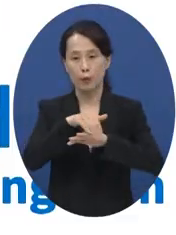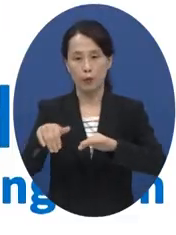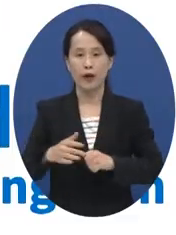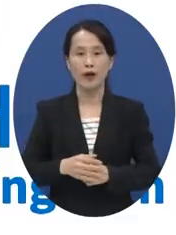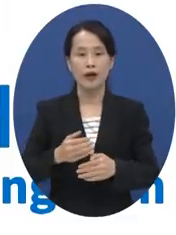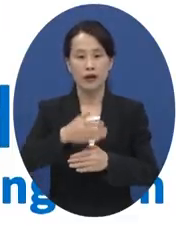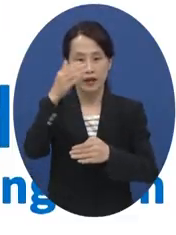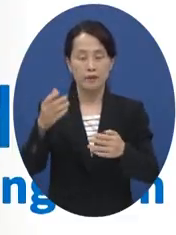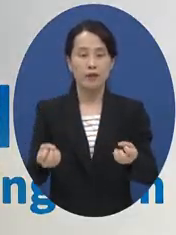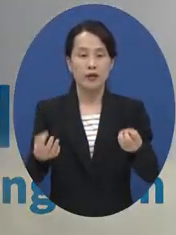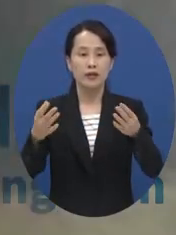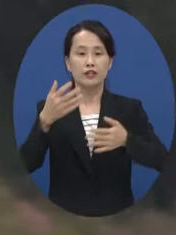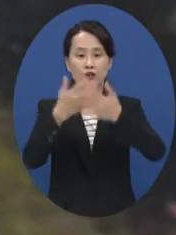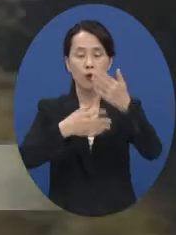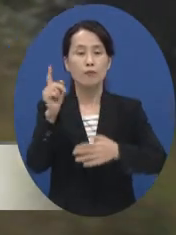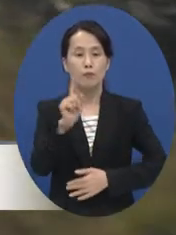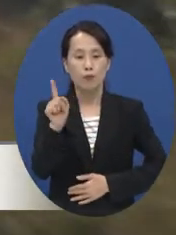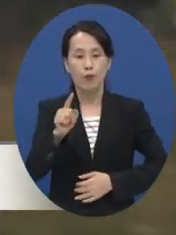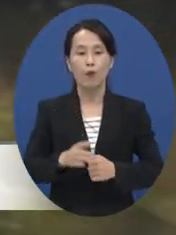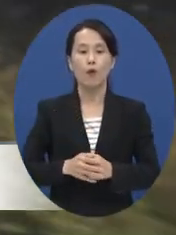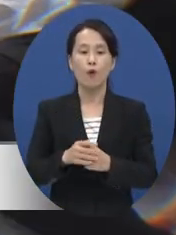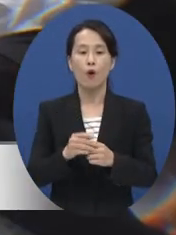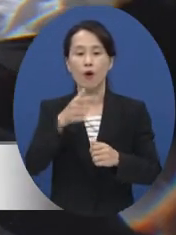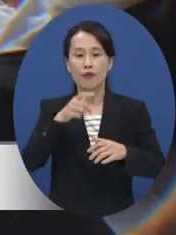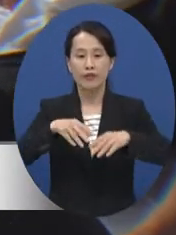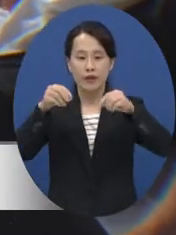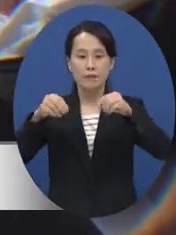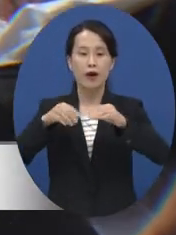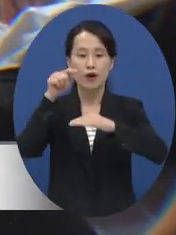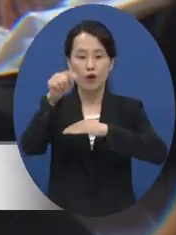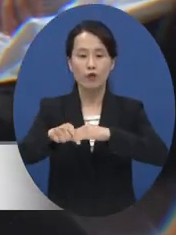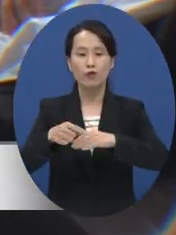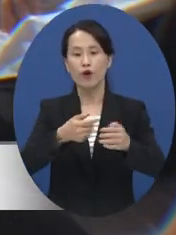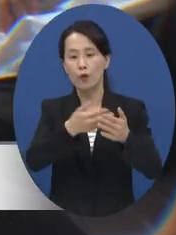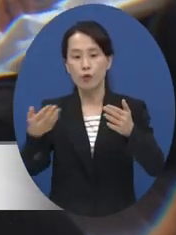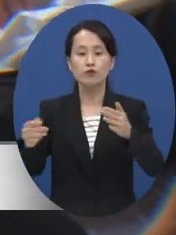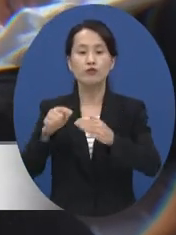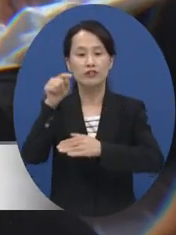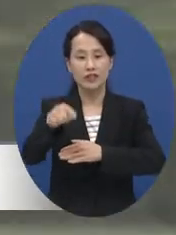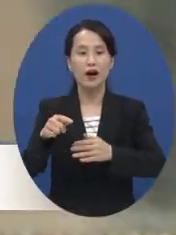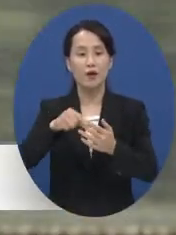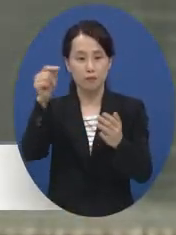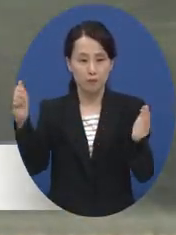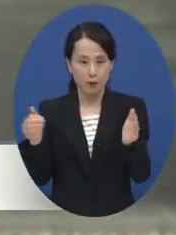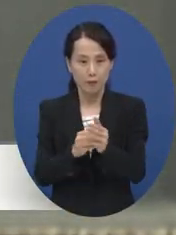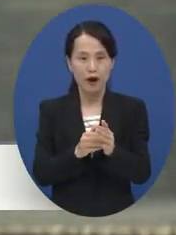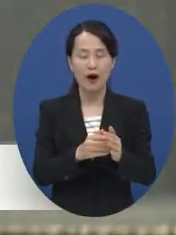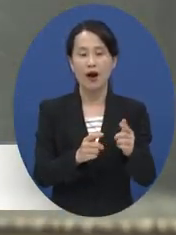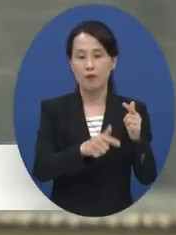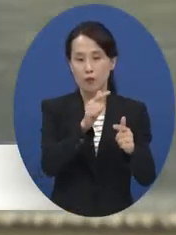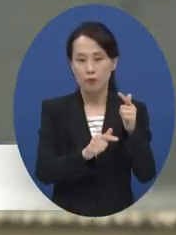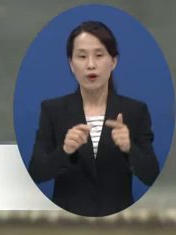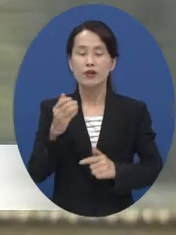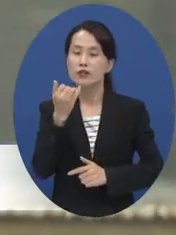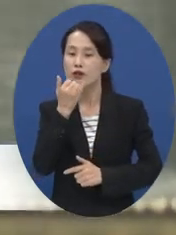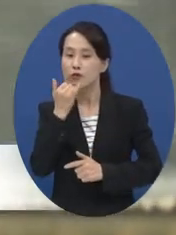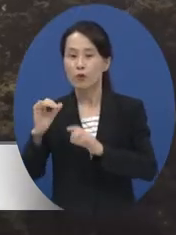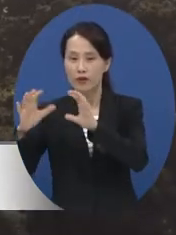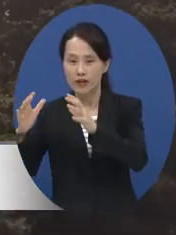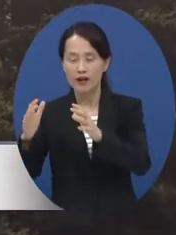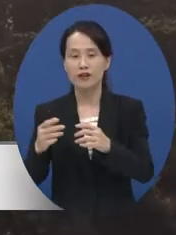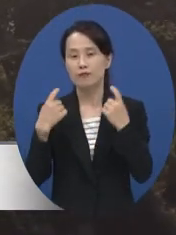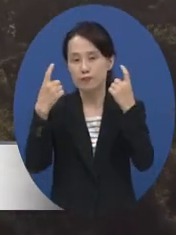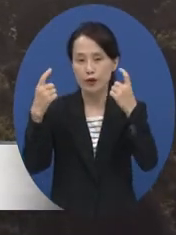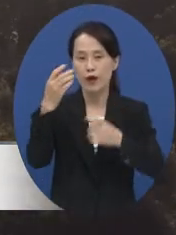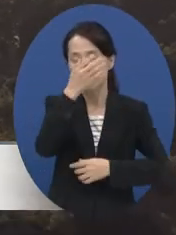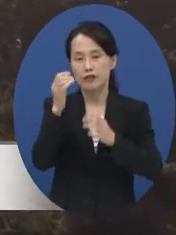올해 개막작은 박소영 감독의 사막을 건너 호수를 지나가 선정됐습니다. 목포에서 베를린까지 청년들의 여행기를 통해